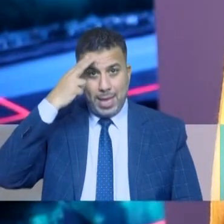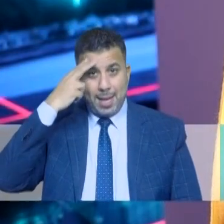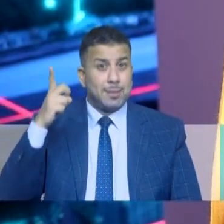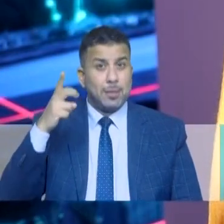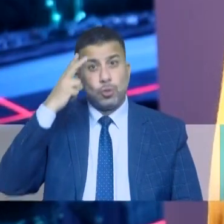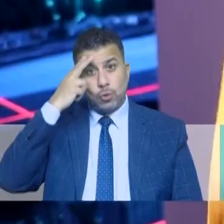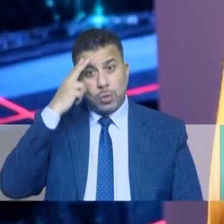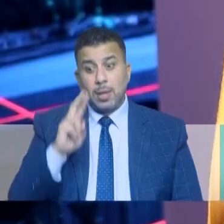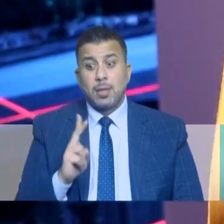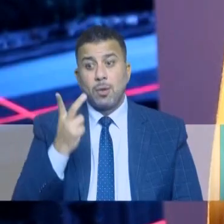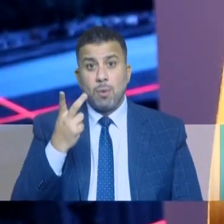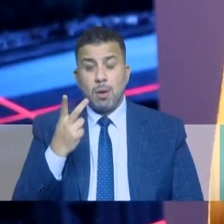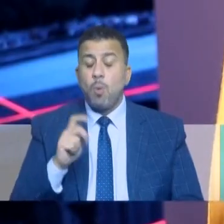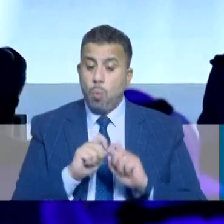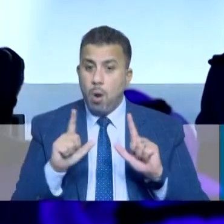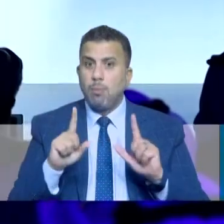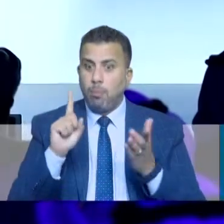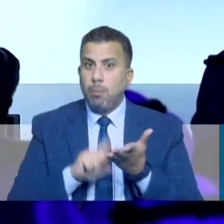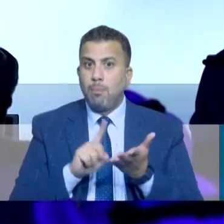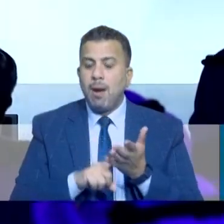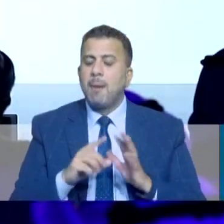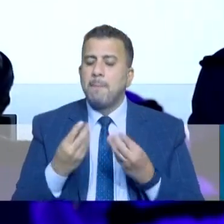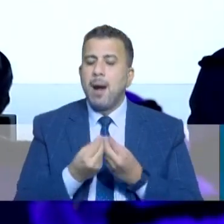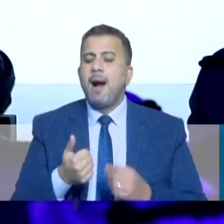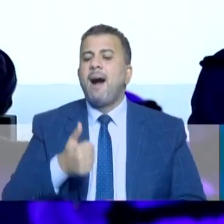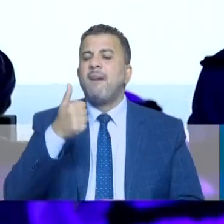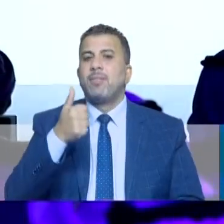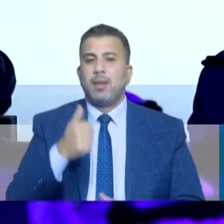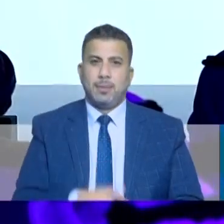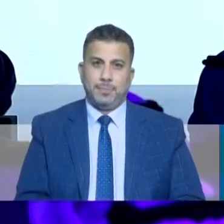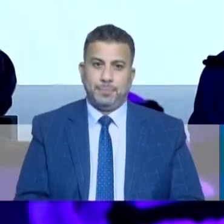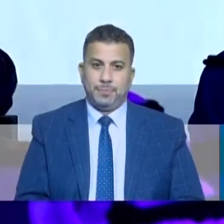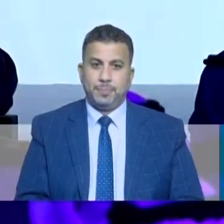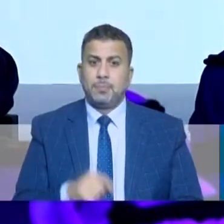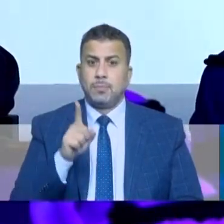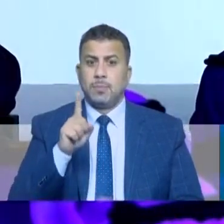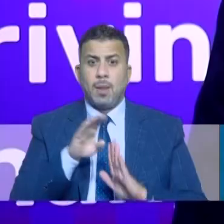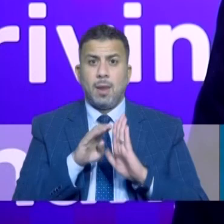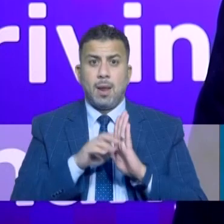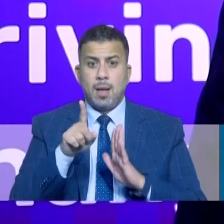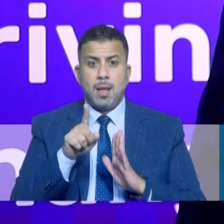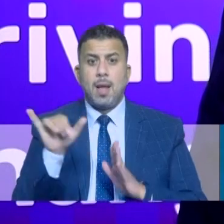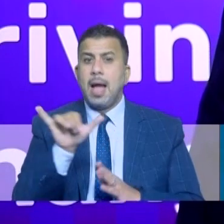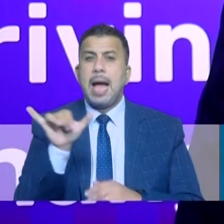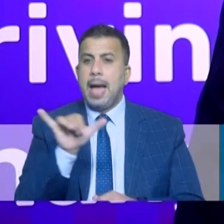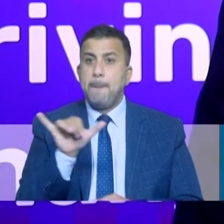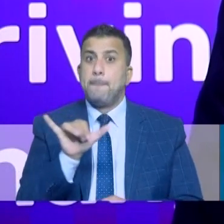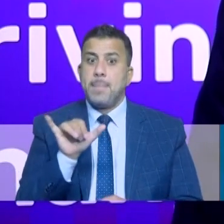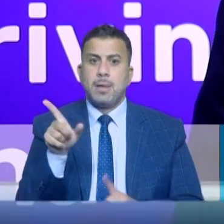تتطور وتكون اقرب للواقع مع افضل جوده ممكنه موضوع البيانات قضيه في غايه